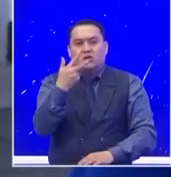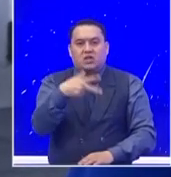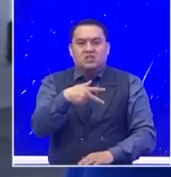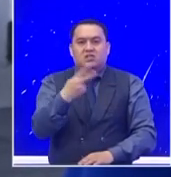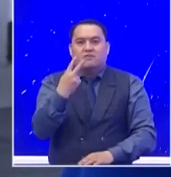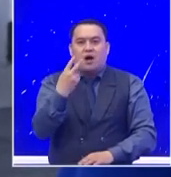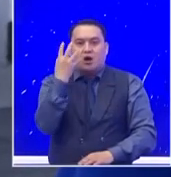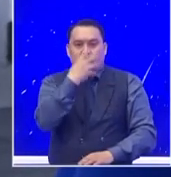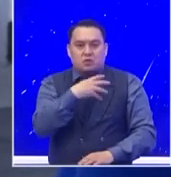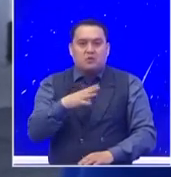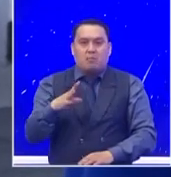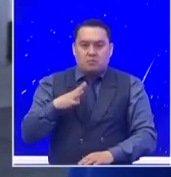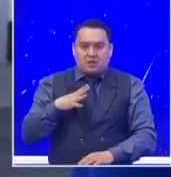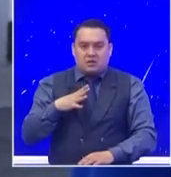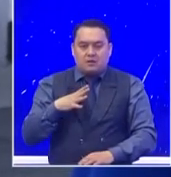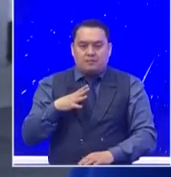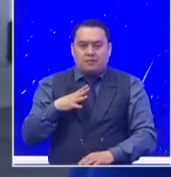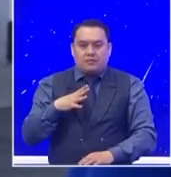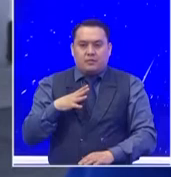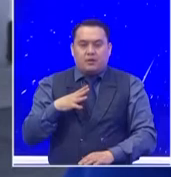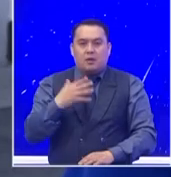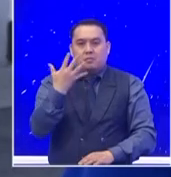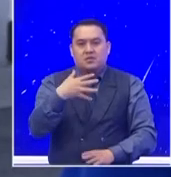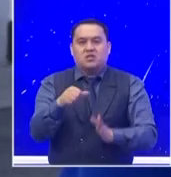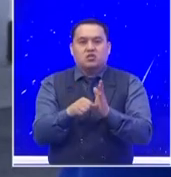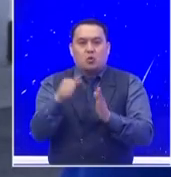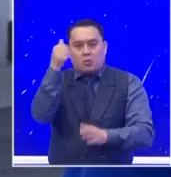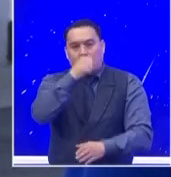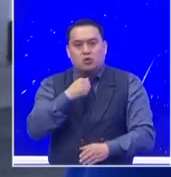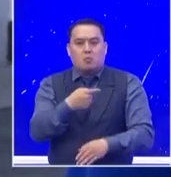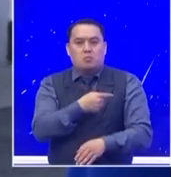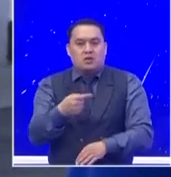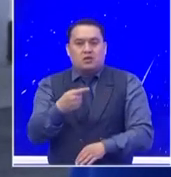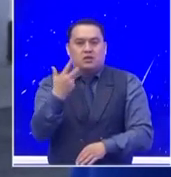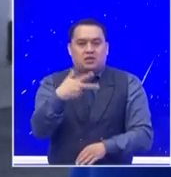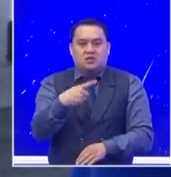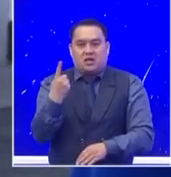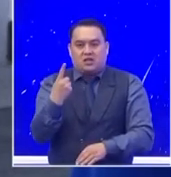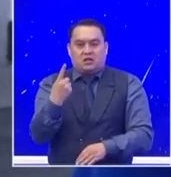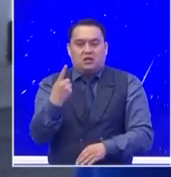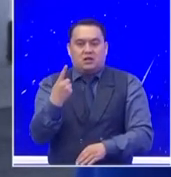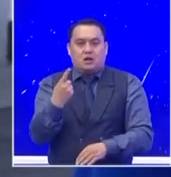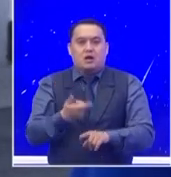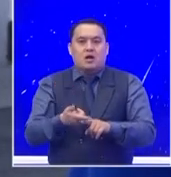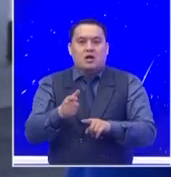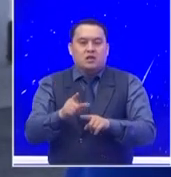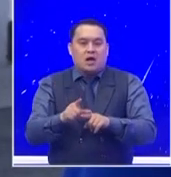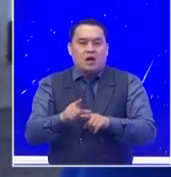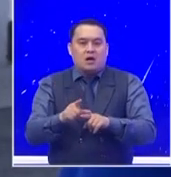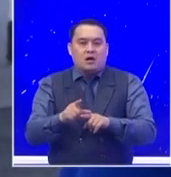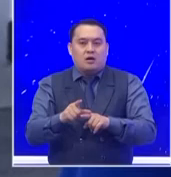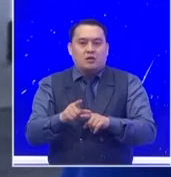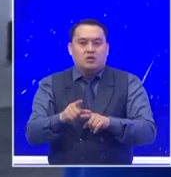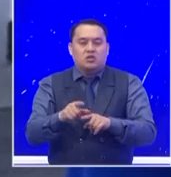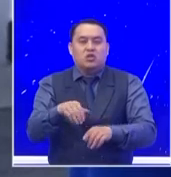марте месяце. А в 1956 году было минус 31 градусов. Это вот именно